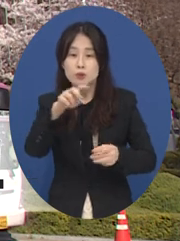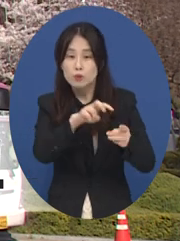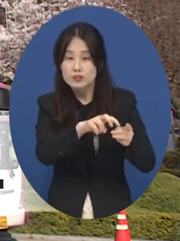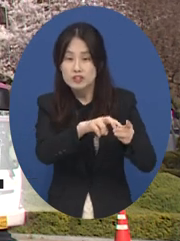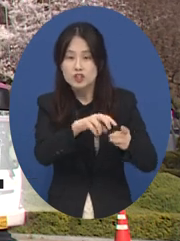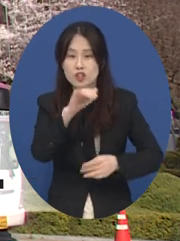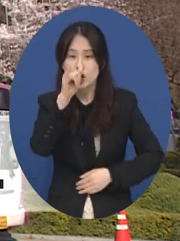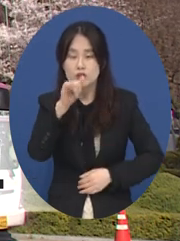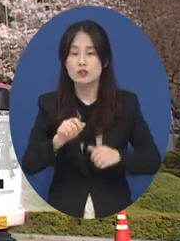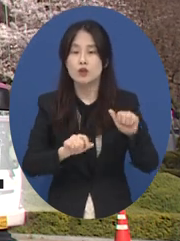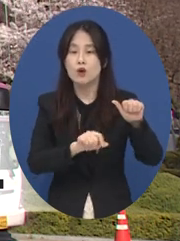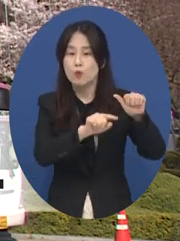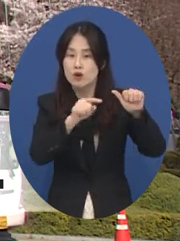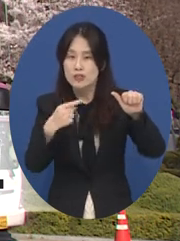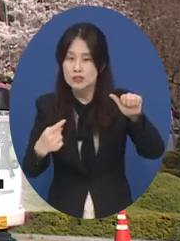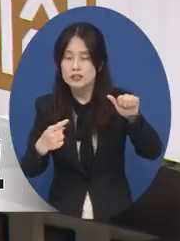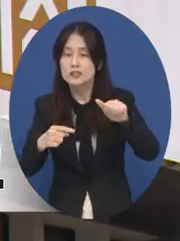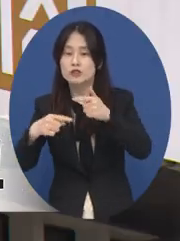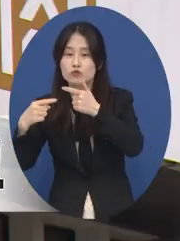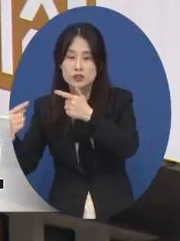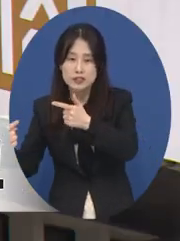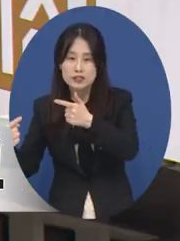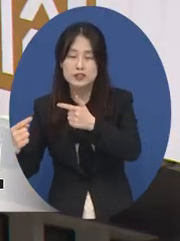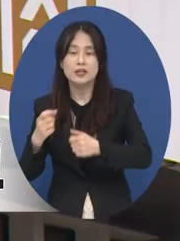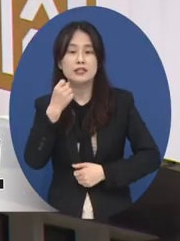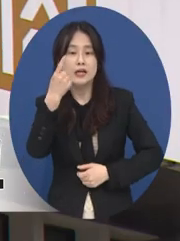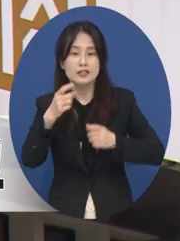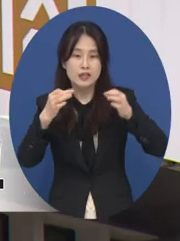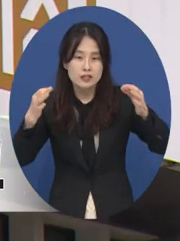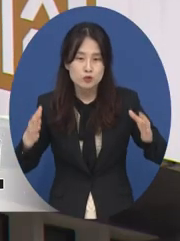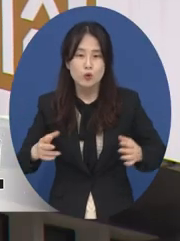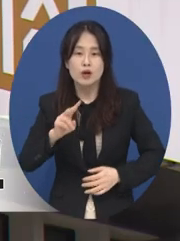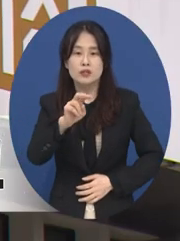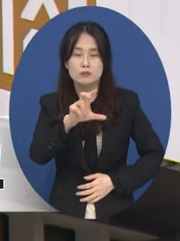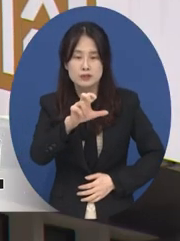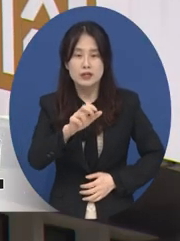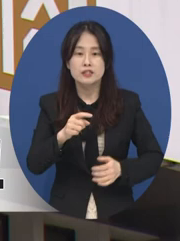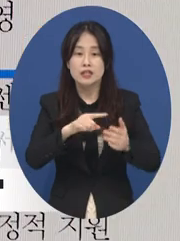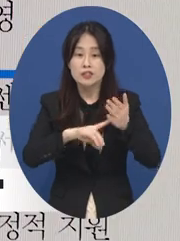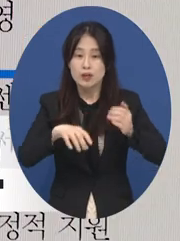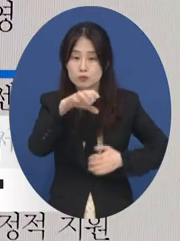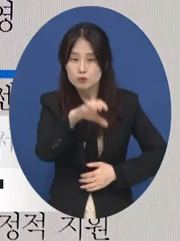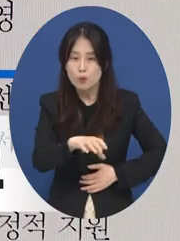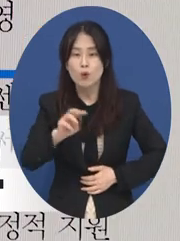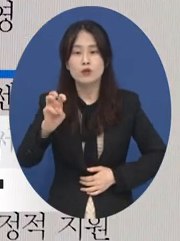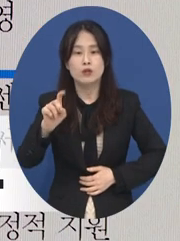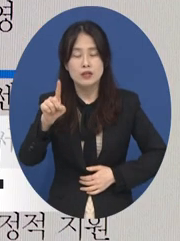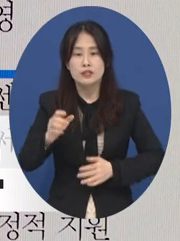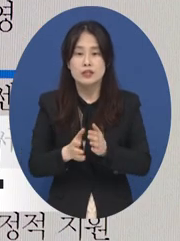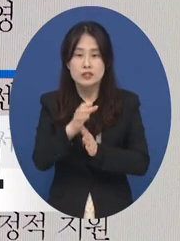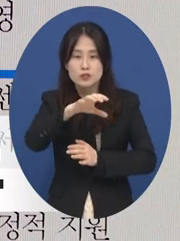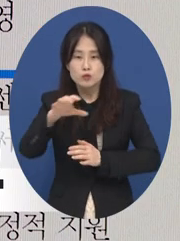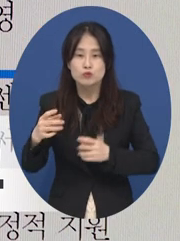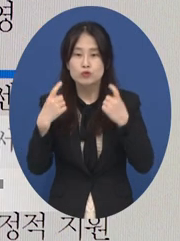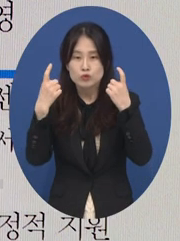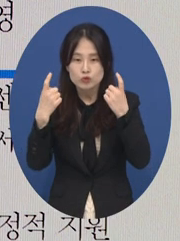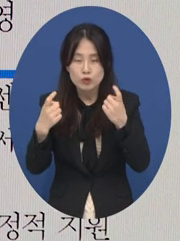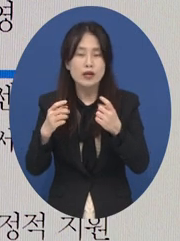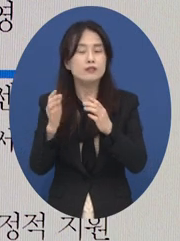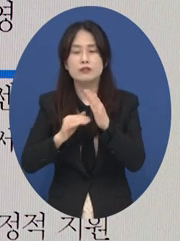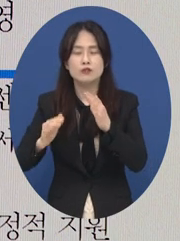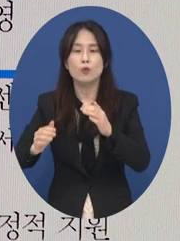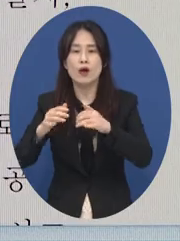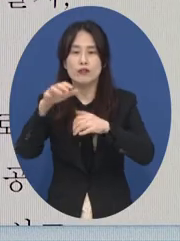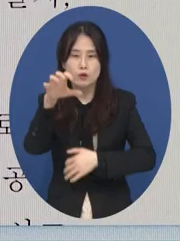5월 1일부터 6월 1일까지 한달간 도내 25개 세무서 와 31개 시군 관공서에 설치돼